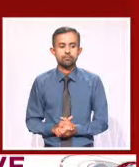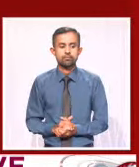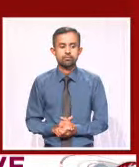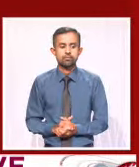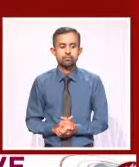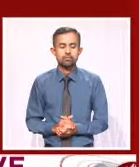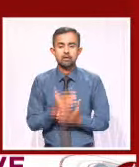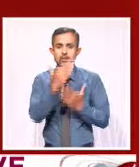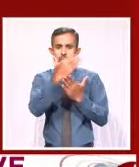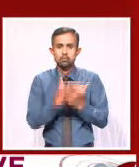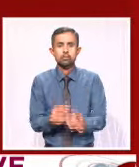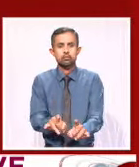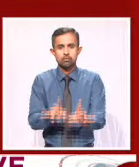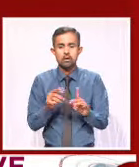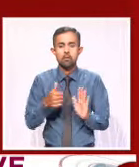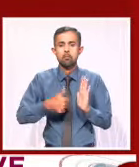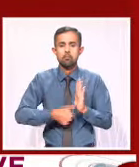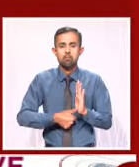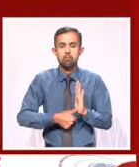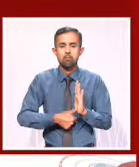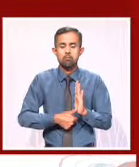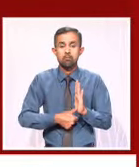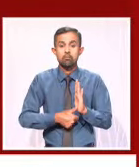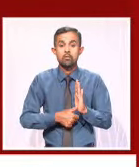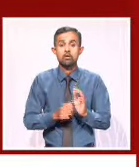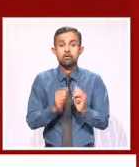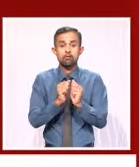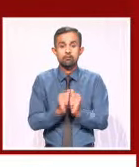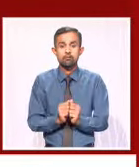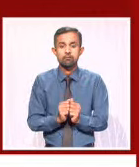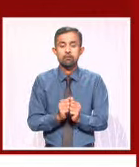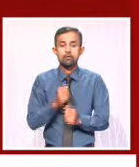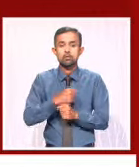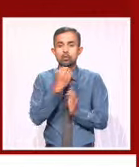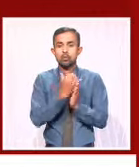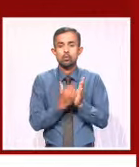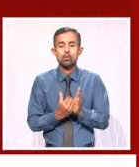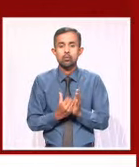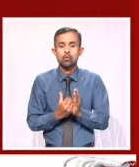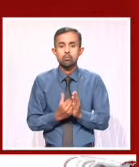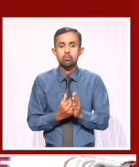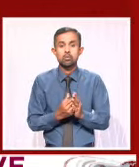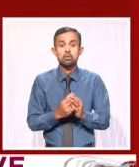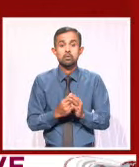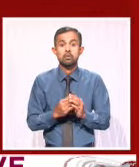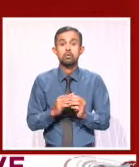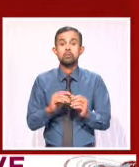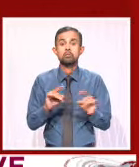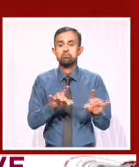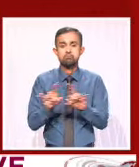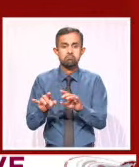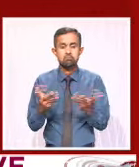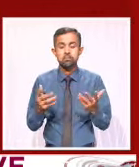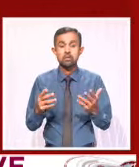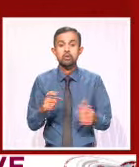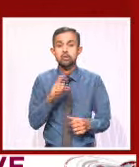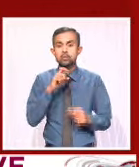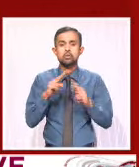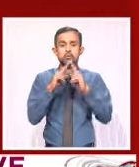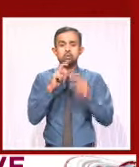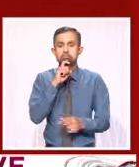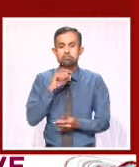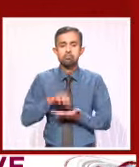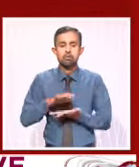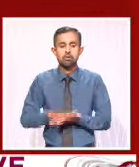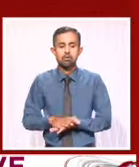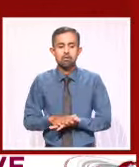අනුව අදාළ කරුණුවලට යටත්ව පනත් කැටුම්පත හෝ එහි විධිවිධාන කිසිවක් ආණ්ඩුක්‍රම ව්‍යවස්ථාවට අනුනුකූල නොවන බවට ශ්‍රේෂ්ඨාධිකරණයේ නිගමනය වී